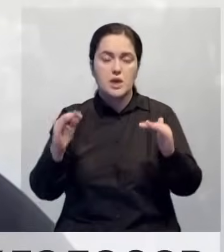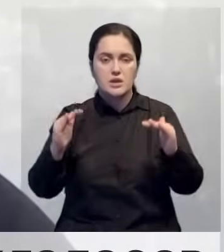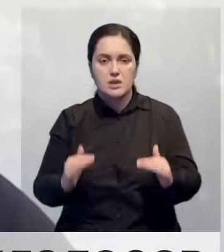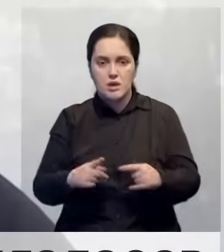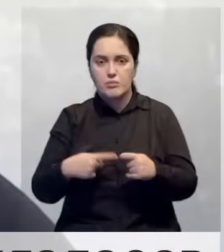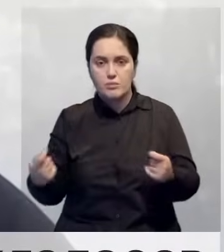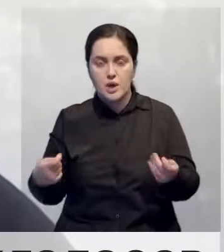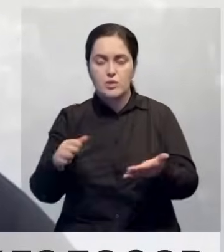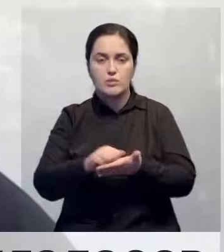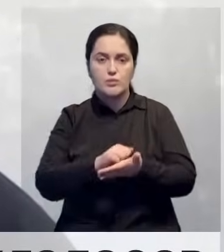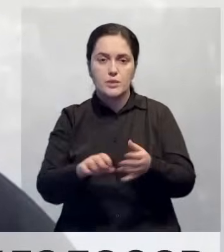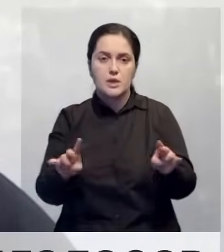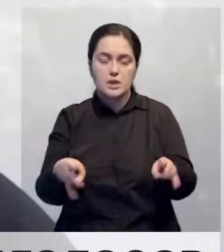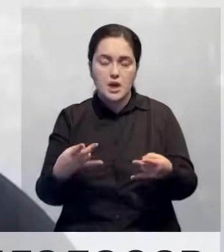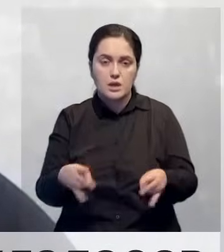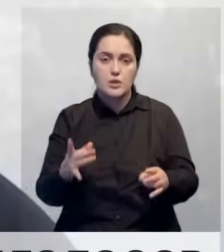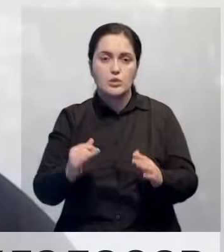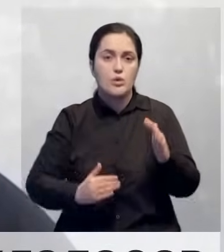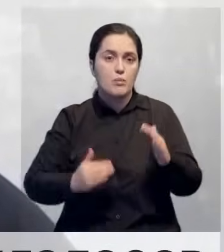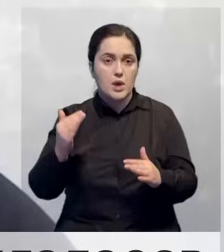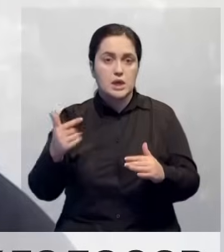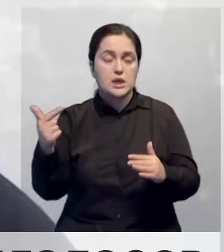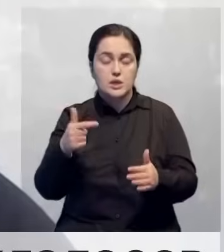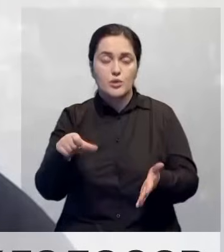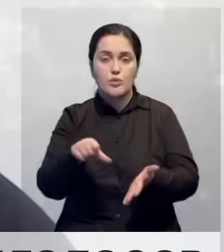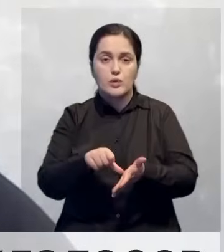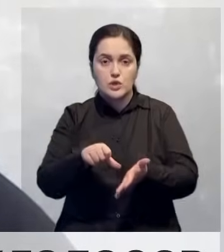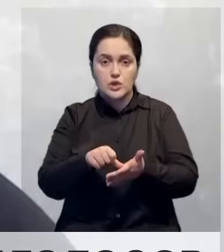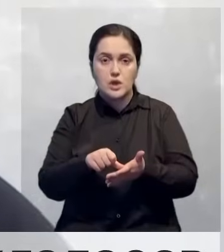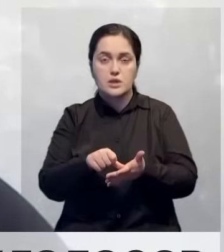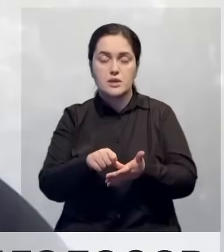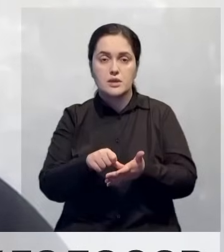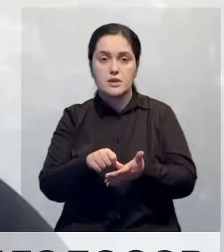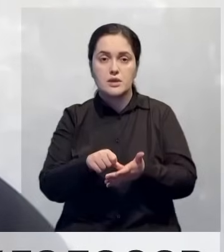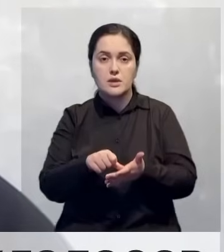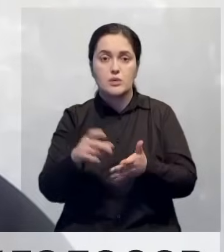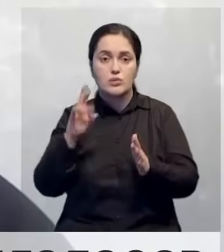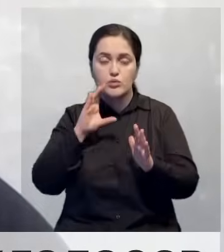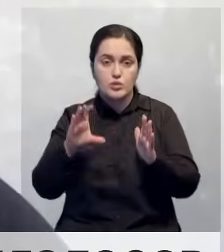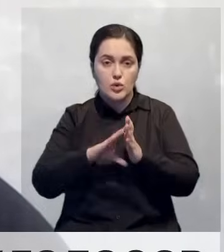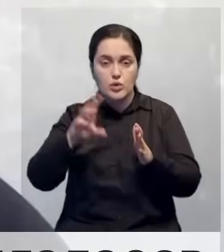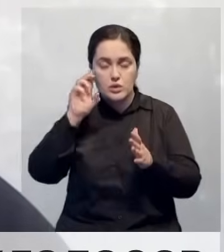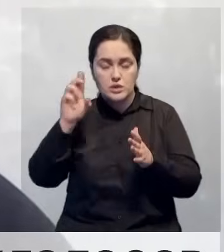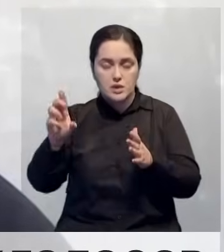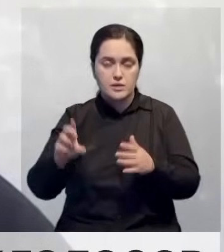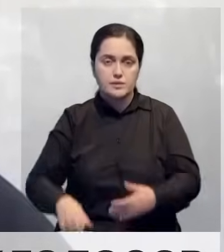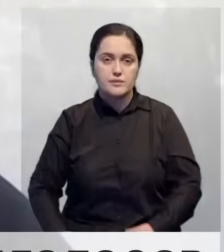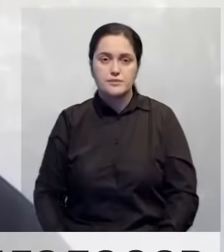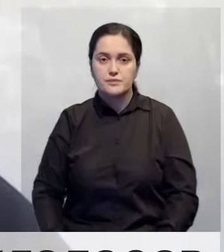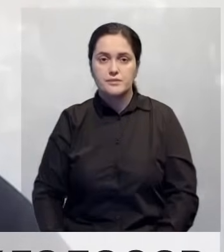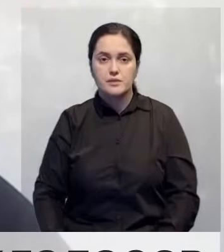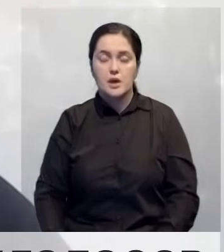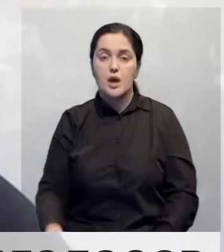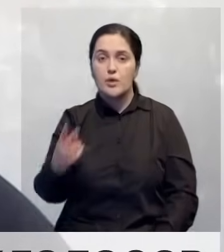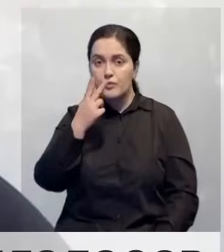административных барьеров, на повышение гражданского участия, там, начиная с концепции слышащего государства и далее. То есть мы видим,